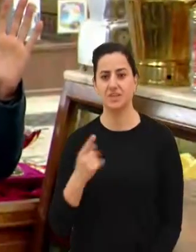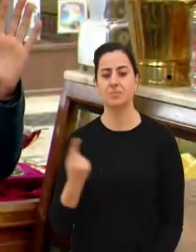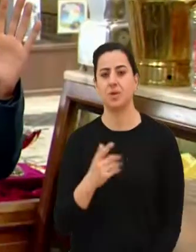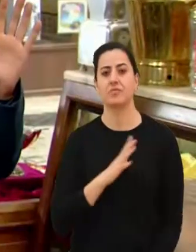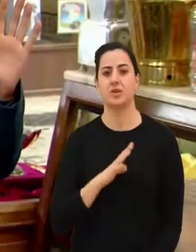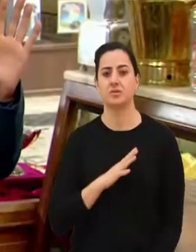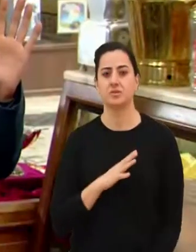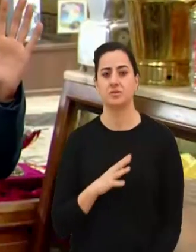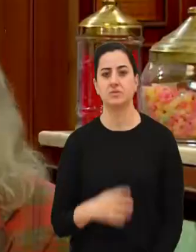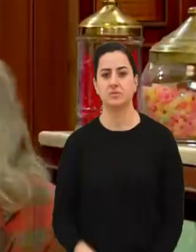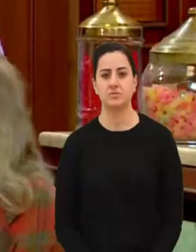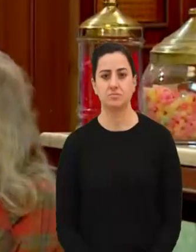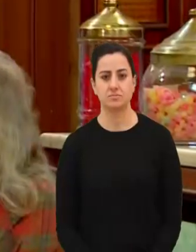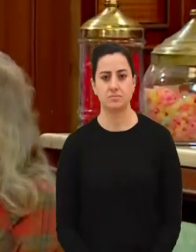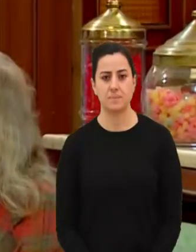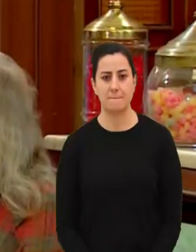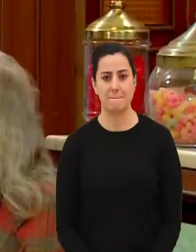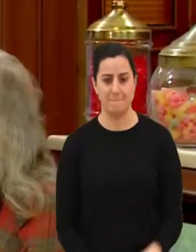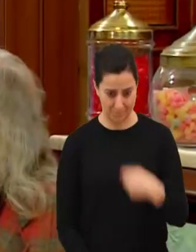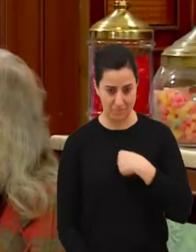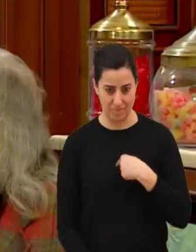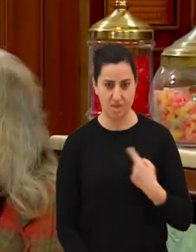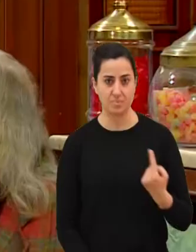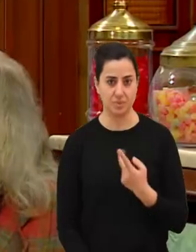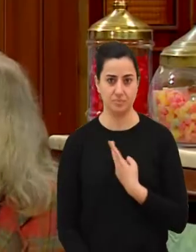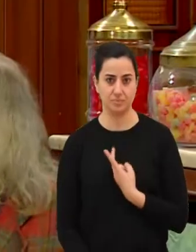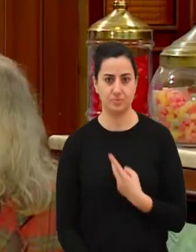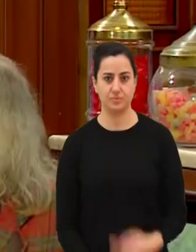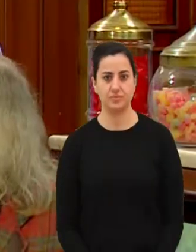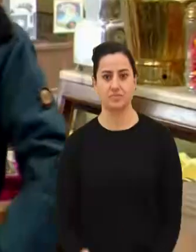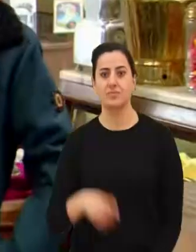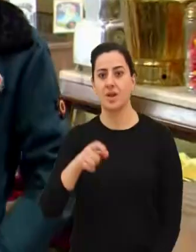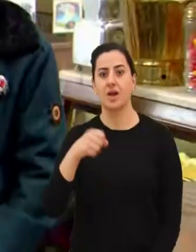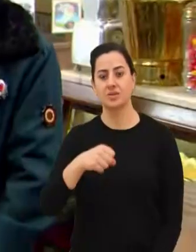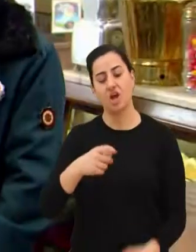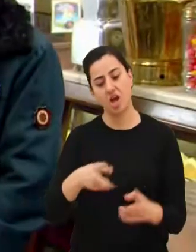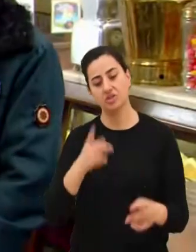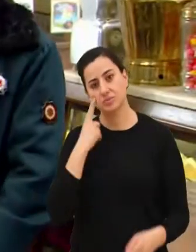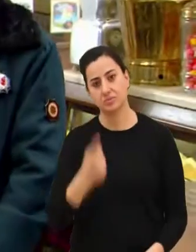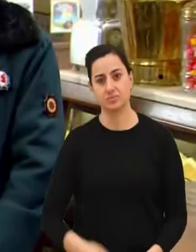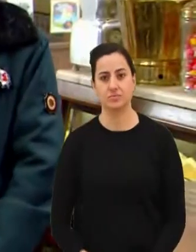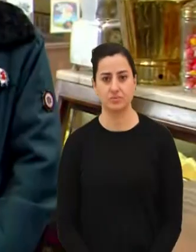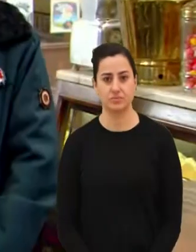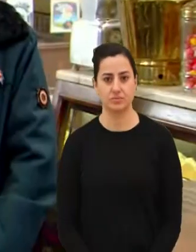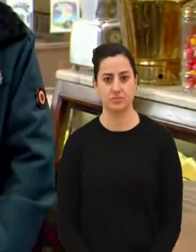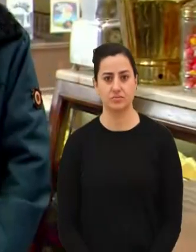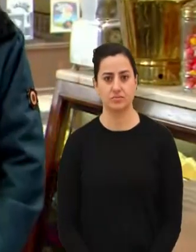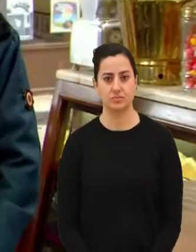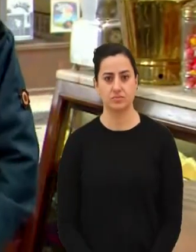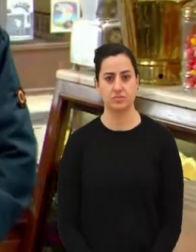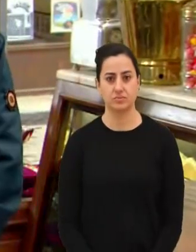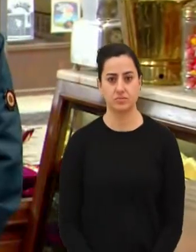var. Var, evet. Benden var, ben yaptım. Açtır çantayı tekrar. Açsın çantayı, ihbar